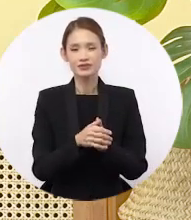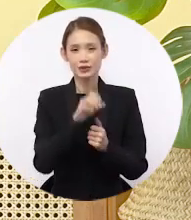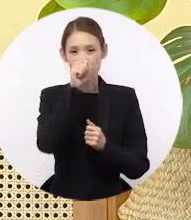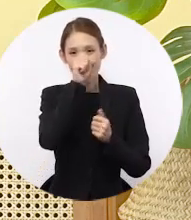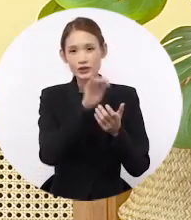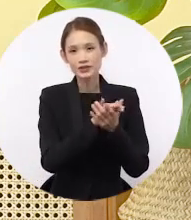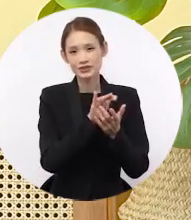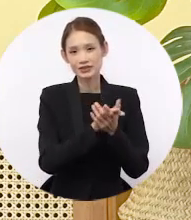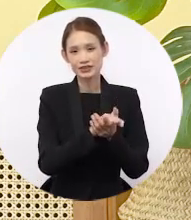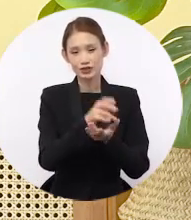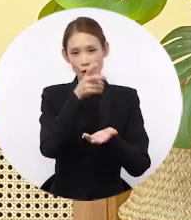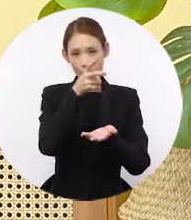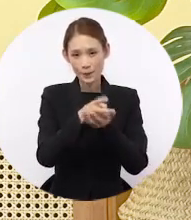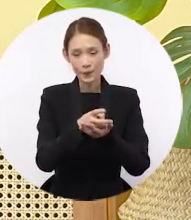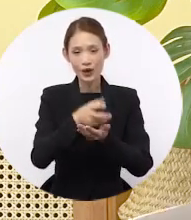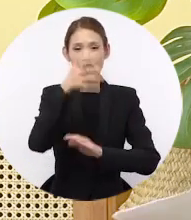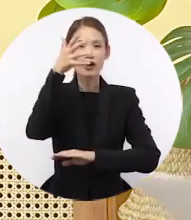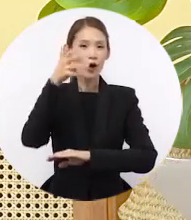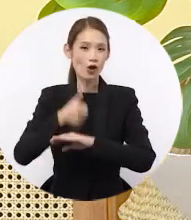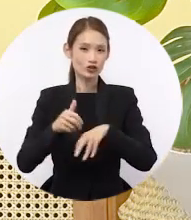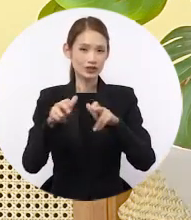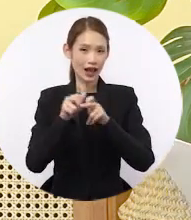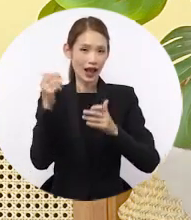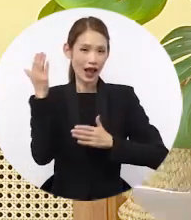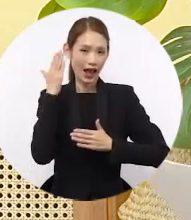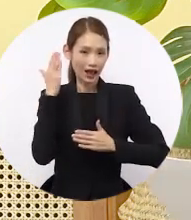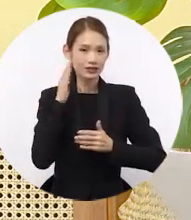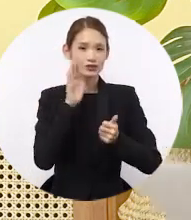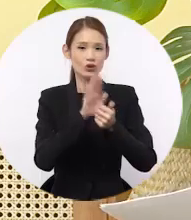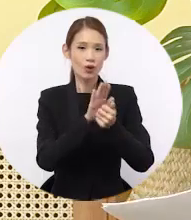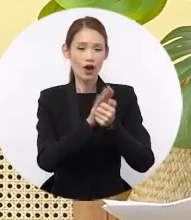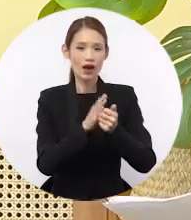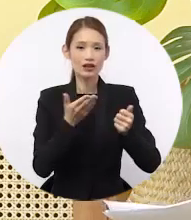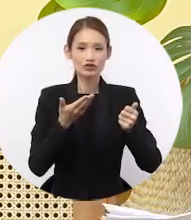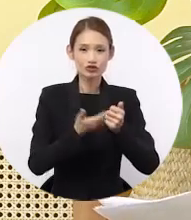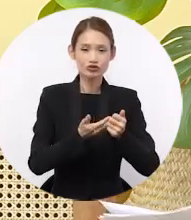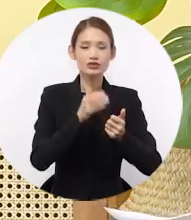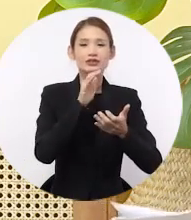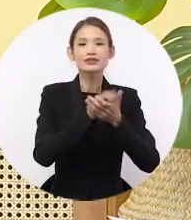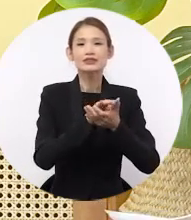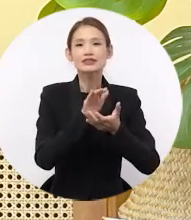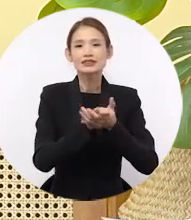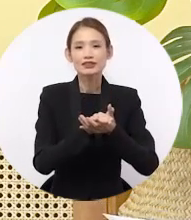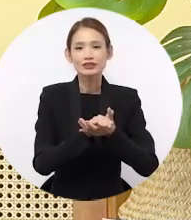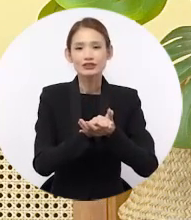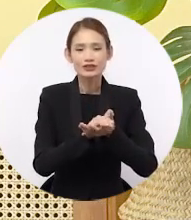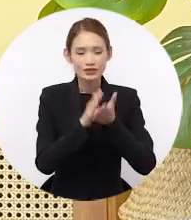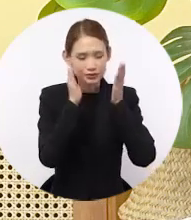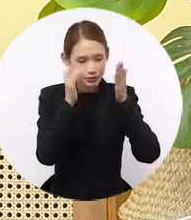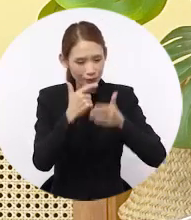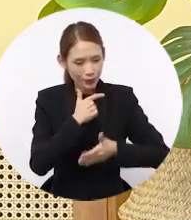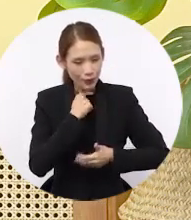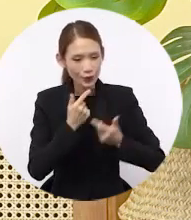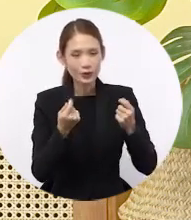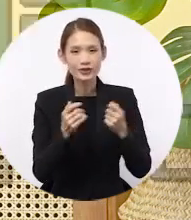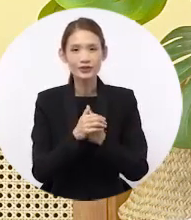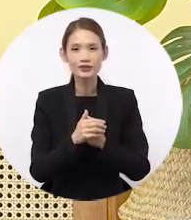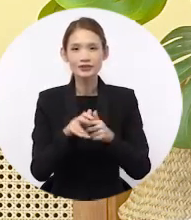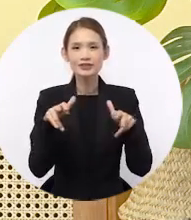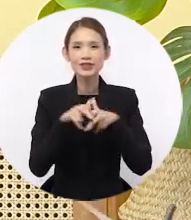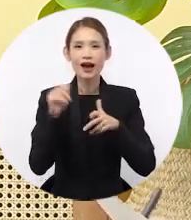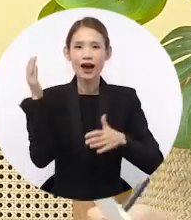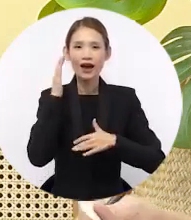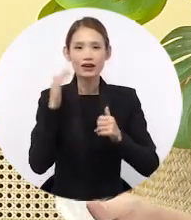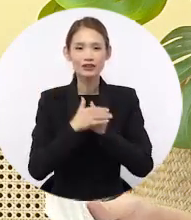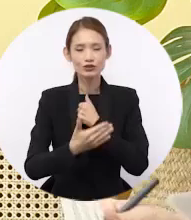있어요. 이 좋은 친구 제도가 결국 이제 장애 학생을 도와주는 친구 라는 제도로 바라봐지는데 그렇게